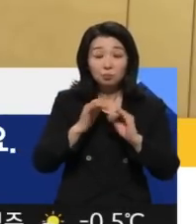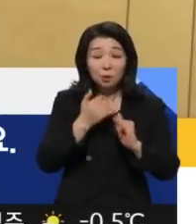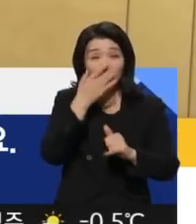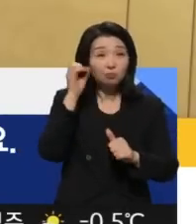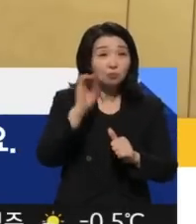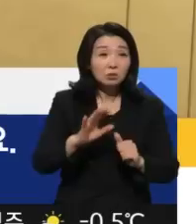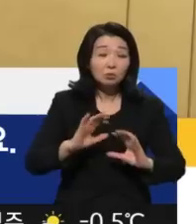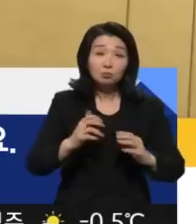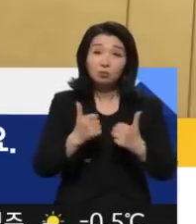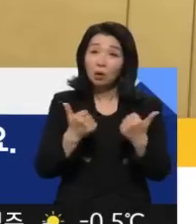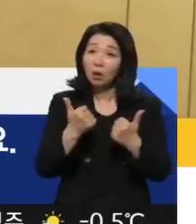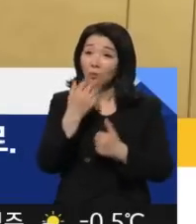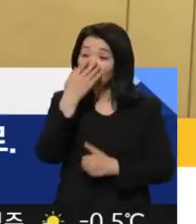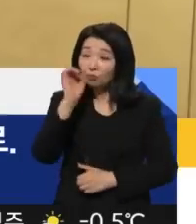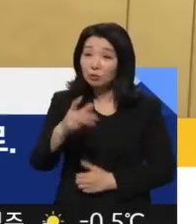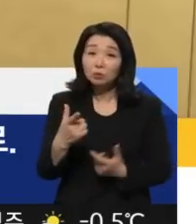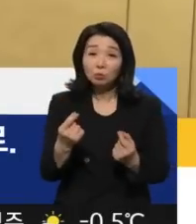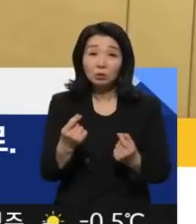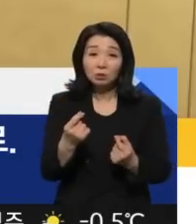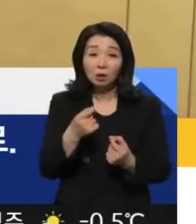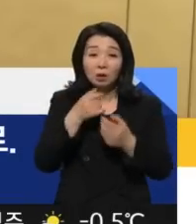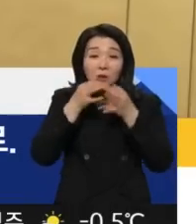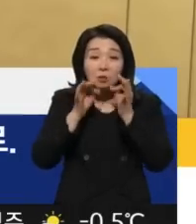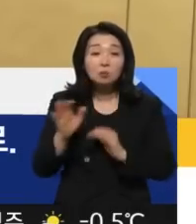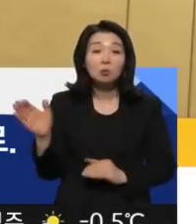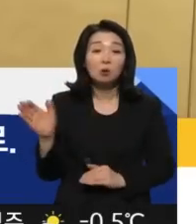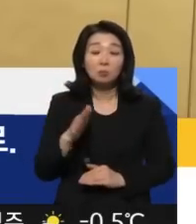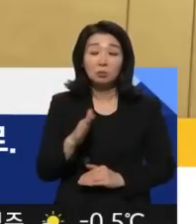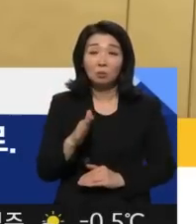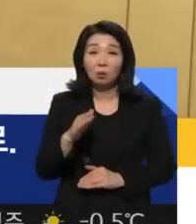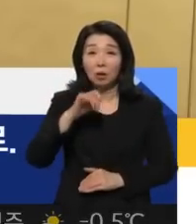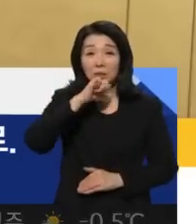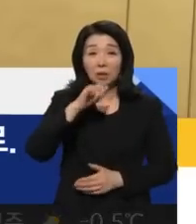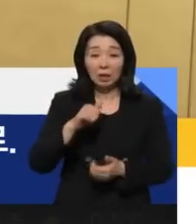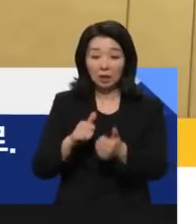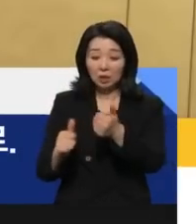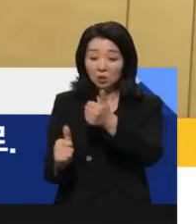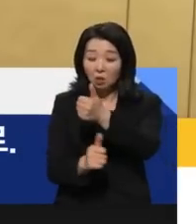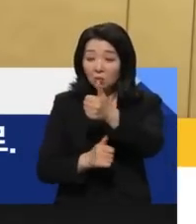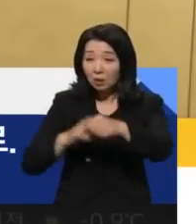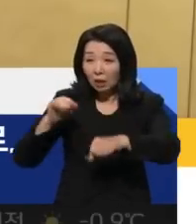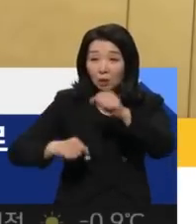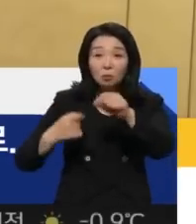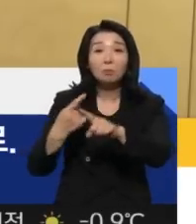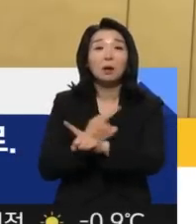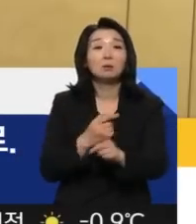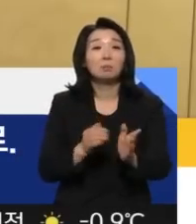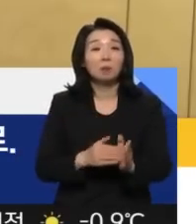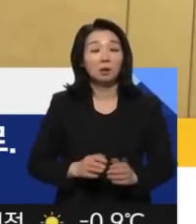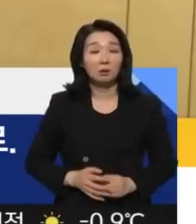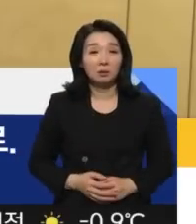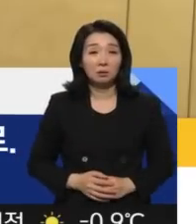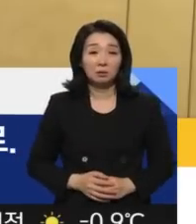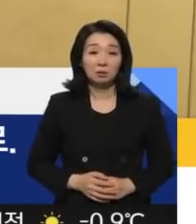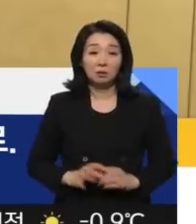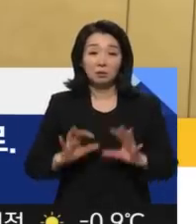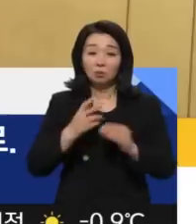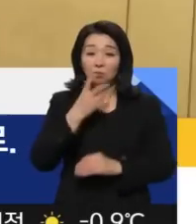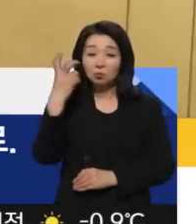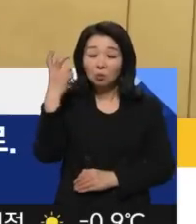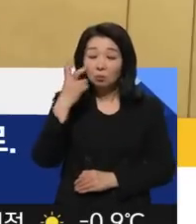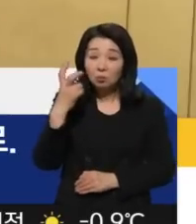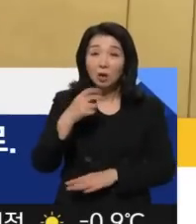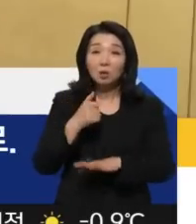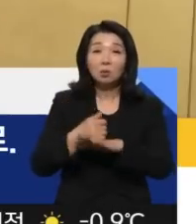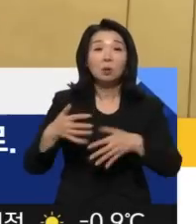나오거든요. 네. 금요일부터 국민의힘 예결소위원들 행태가 갑자기 바뀐 거죠. 180도로. 아. 국정조사를 파행시키려고 하는 거